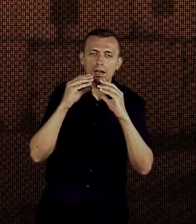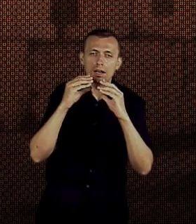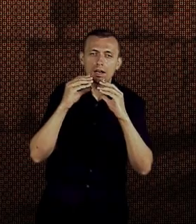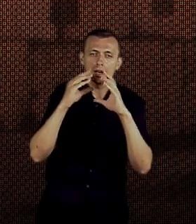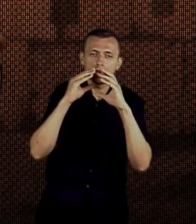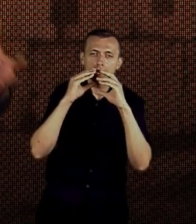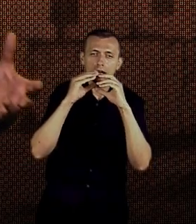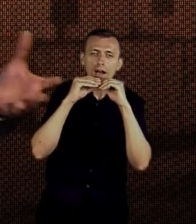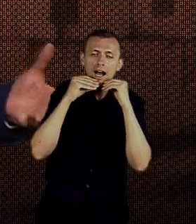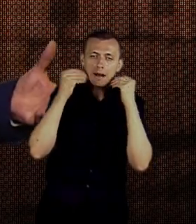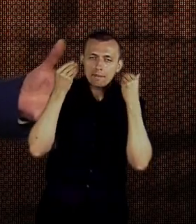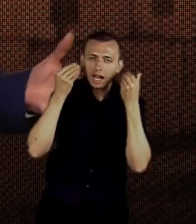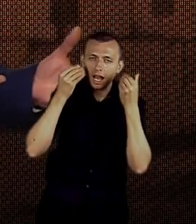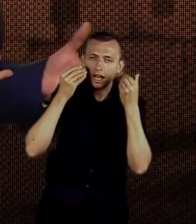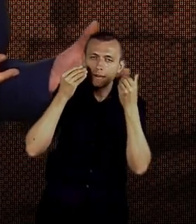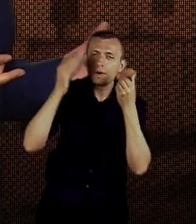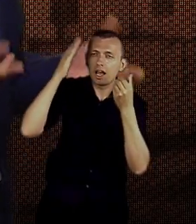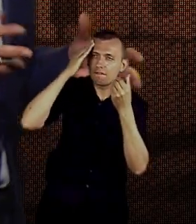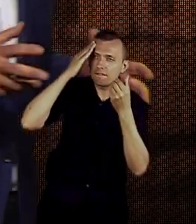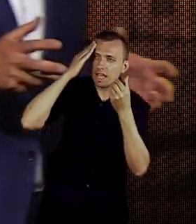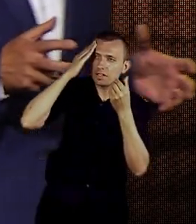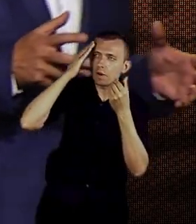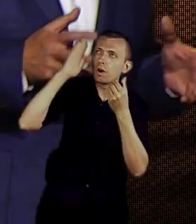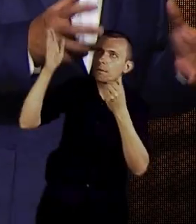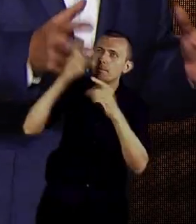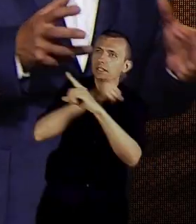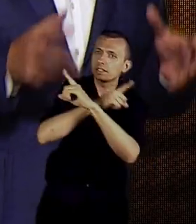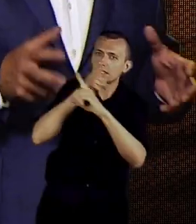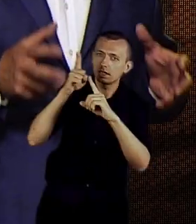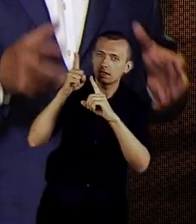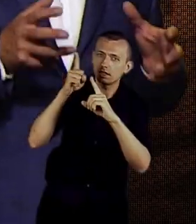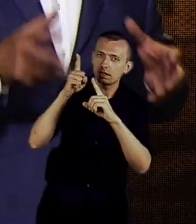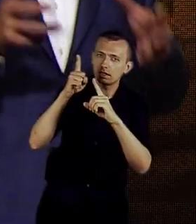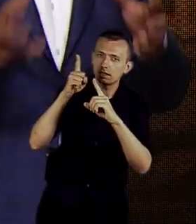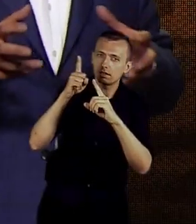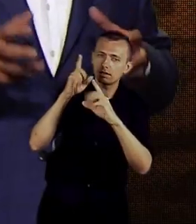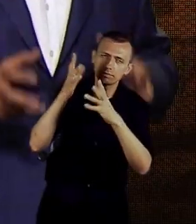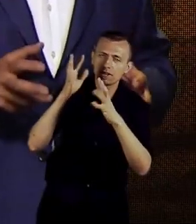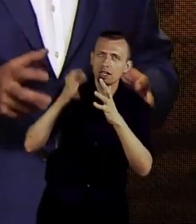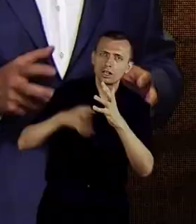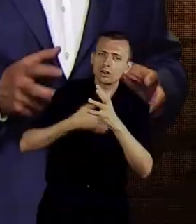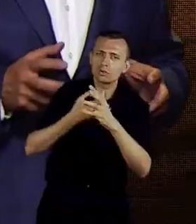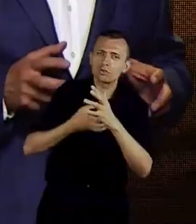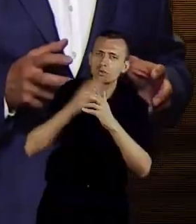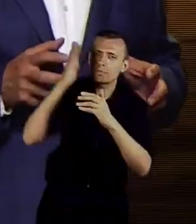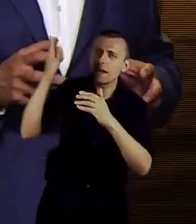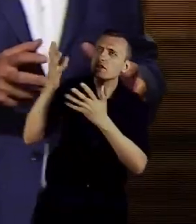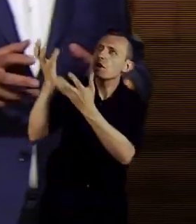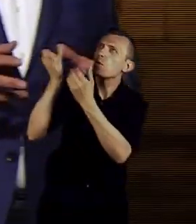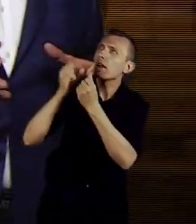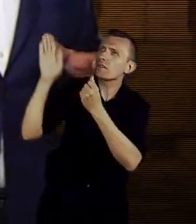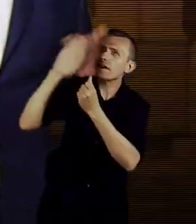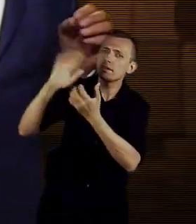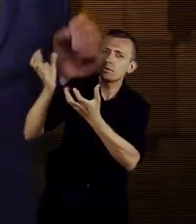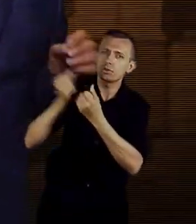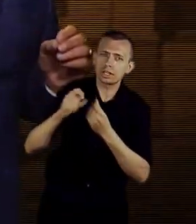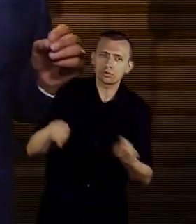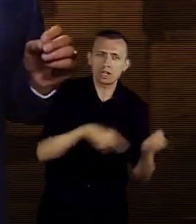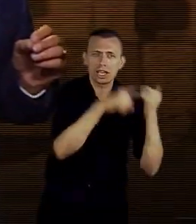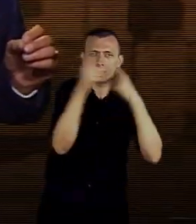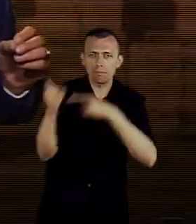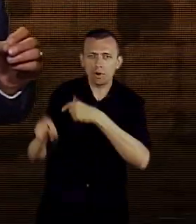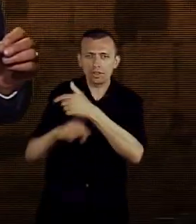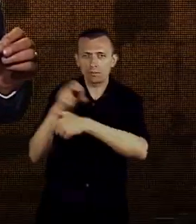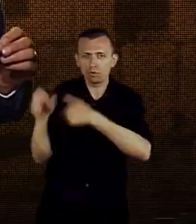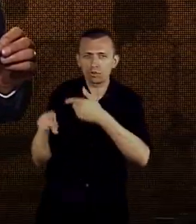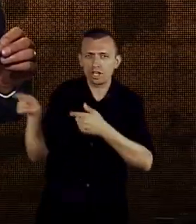przyszła mi myśl o chrzcie. Czasami ludzie mówią, no co wy wierzycie, że chrzest to jest uczynkiem, który nas zbawia? Mówimy, nie, nie.